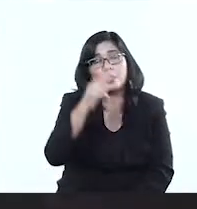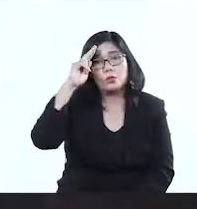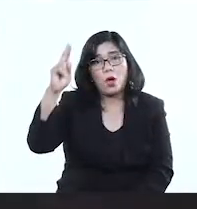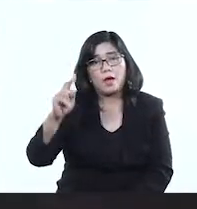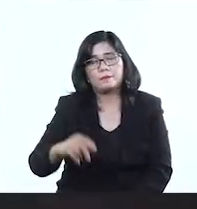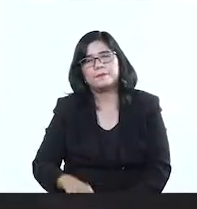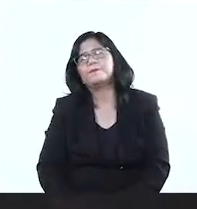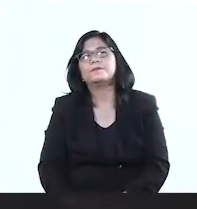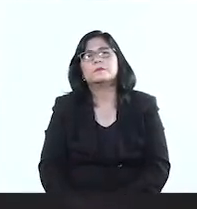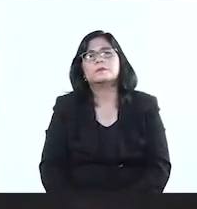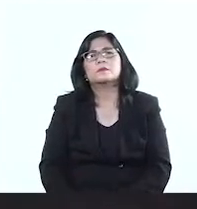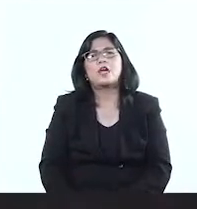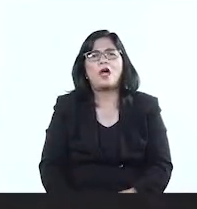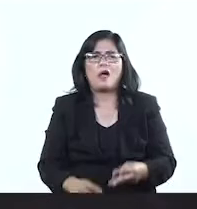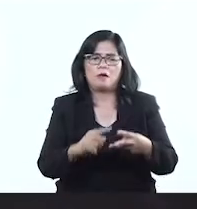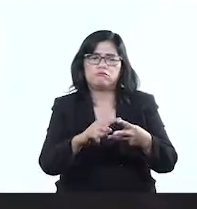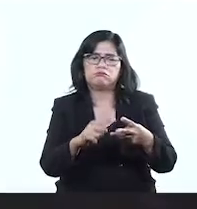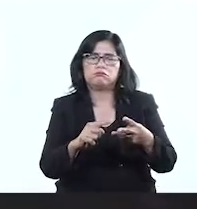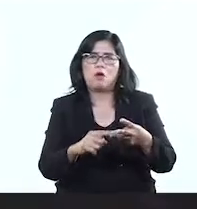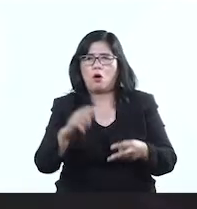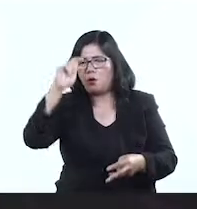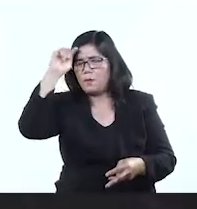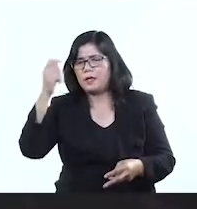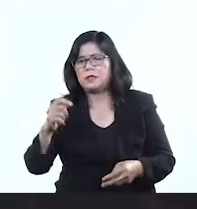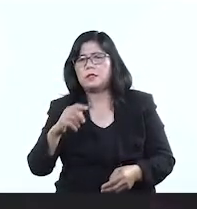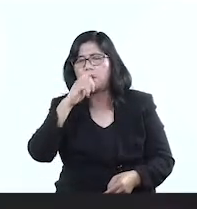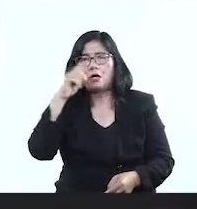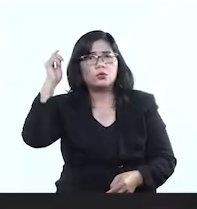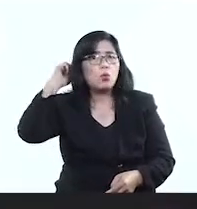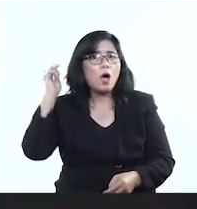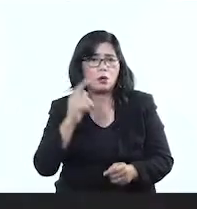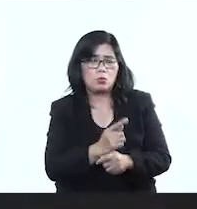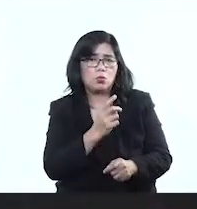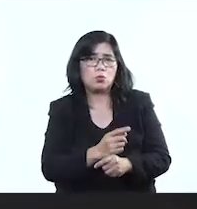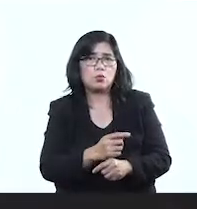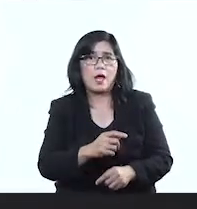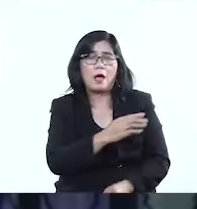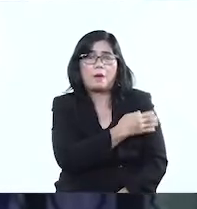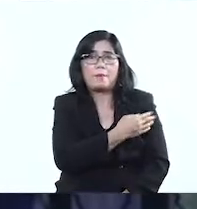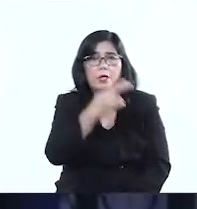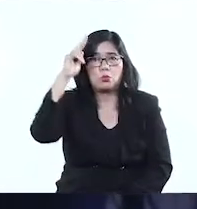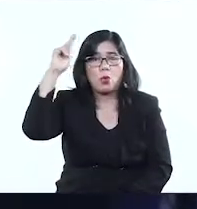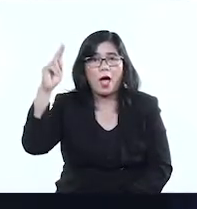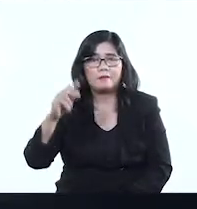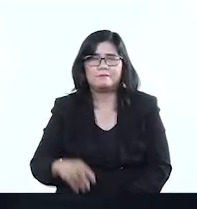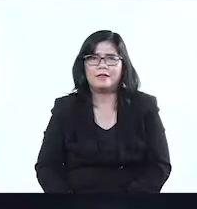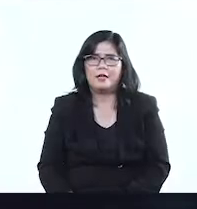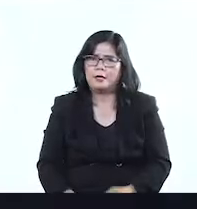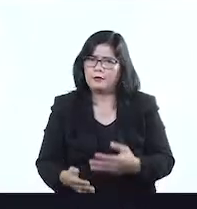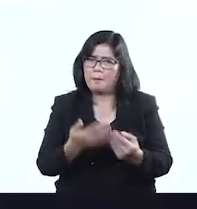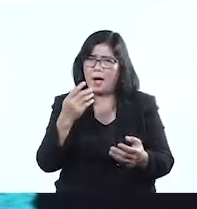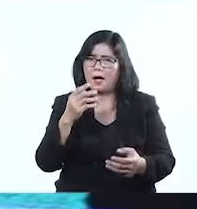ketika kita melakukan tiga langkah sederhana ini lebih bersaudara nge-rap aku nggak gampang saya tahu enggak mudah